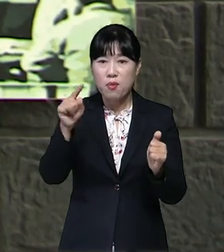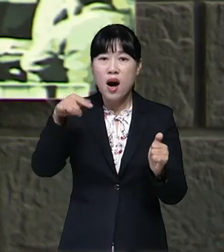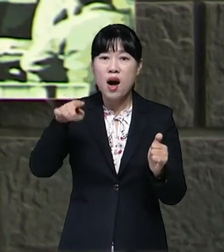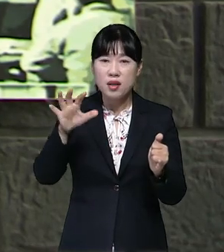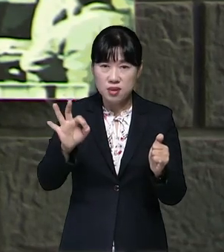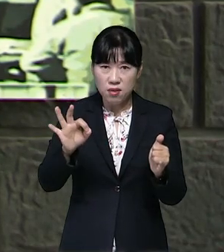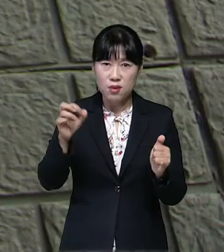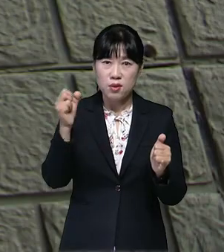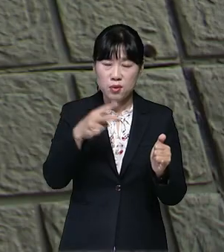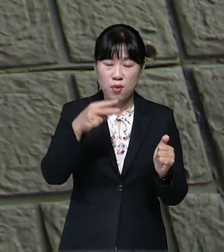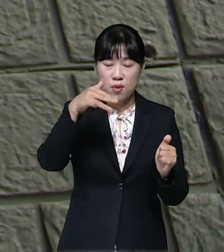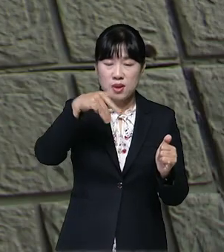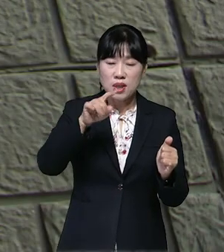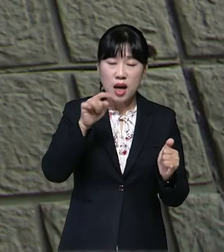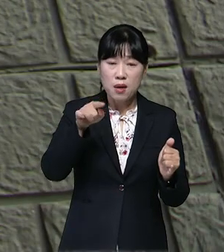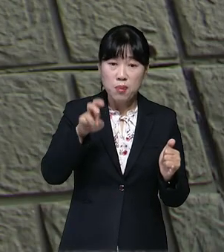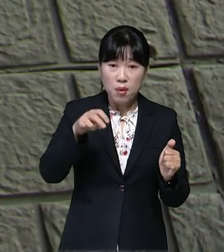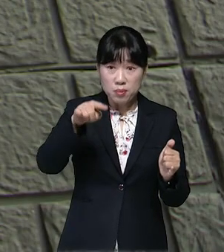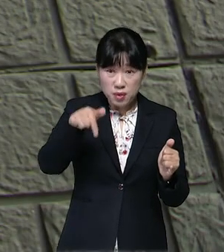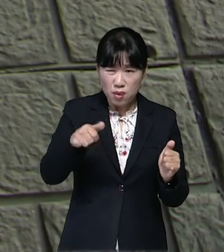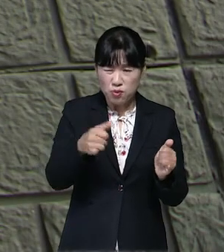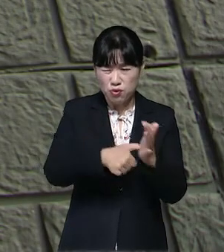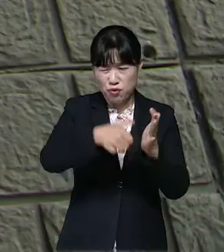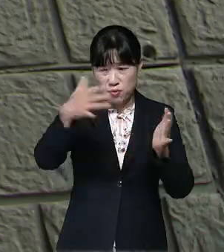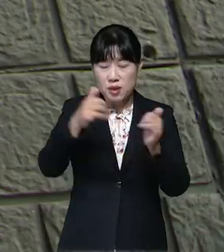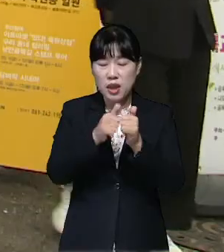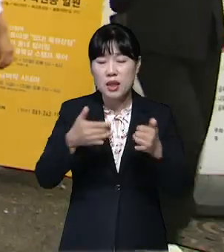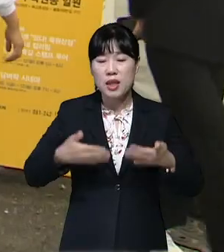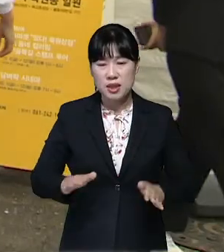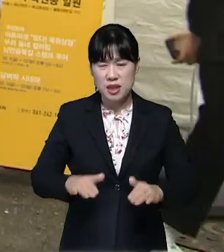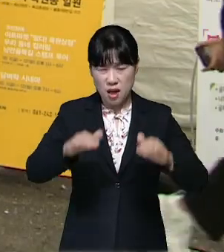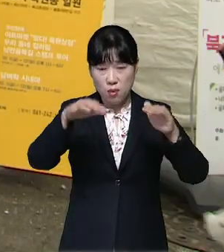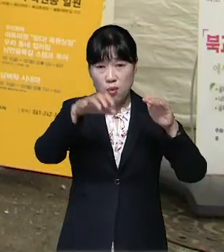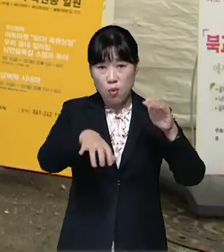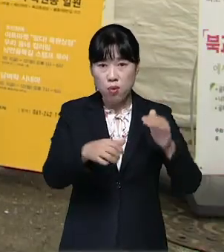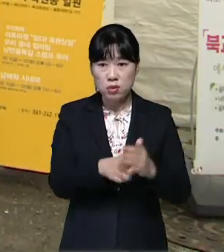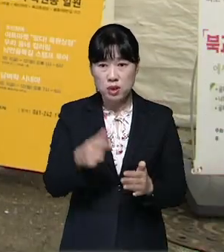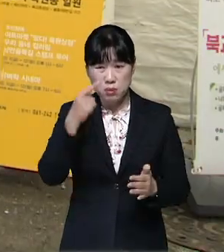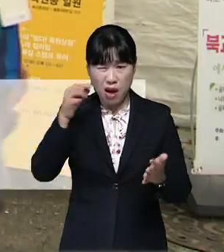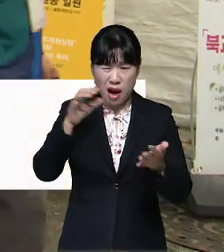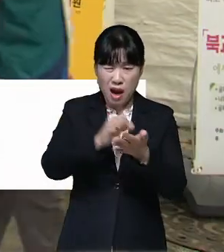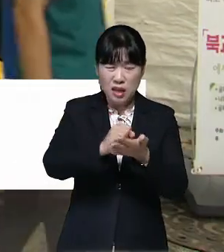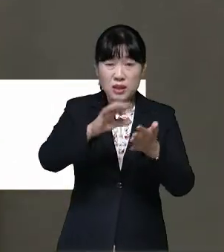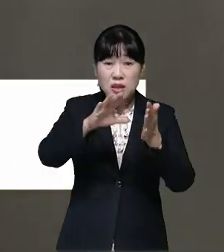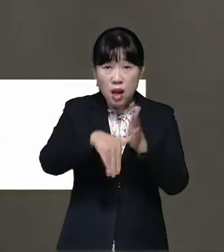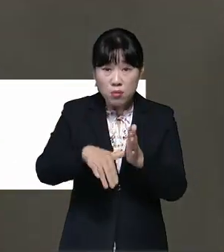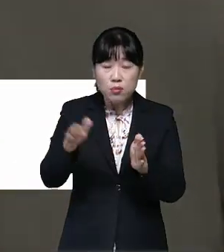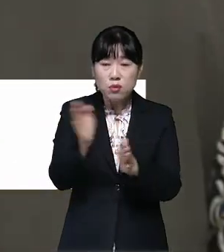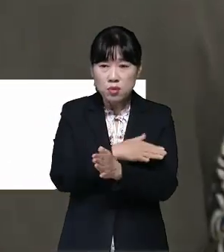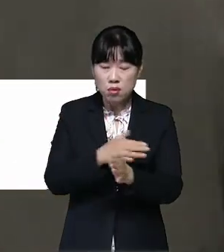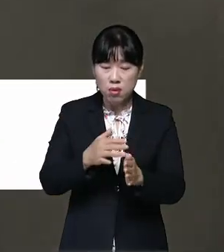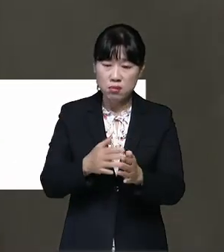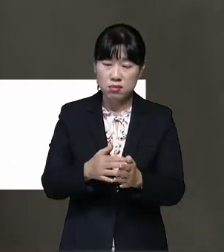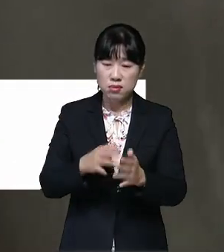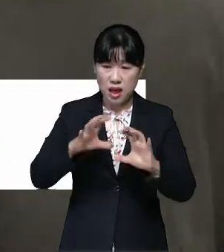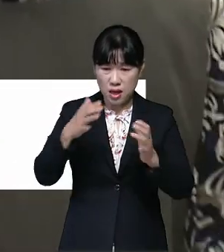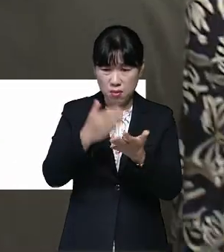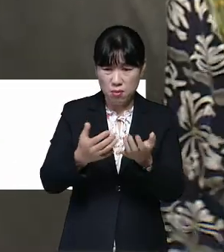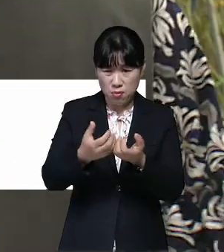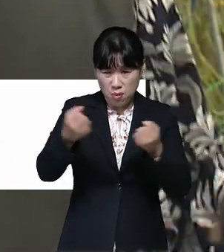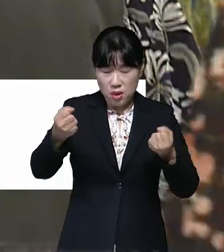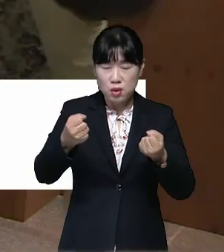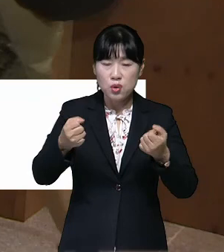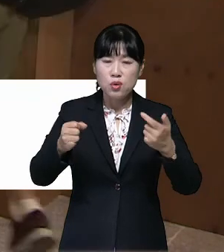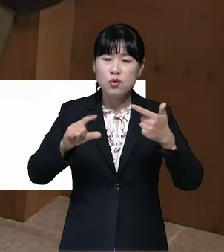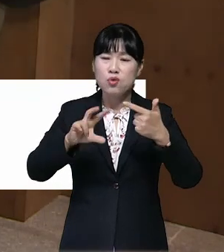저자 차범석이 태어나고 자란 곳입니다. 서슬퍼런 일제강점기부터 분단의 아픔을 겪던